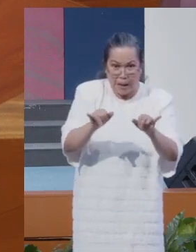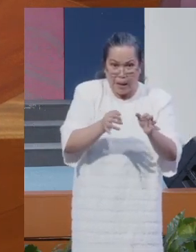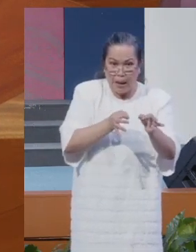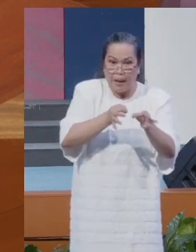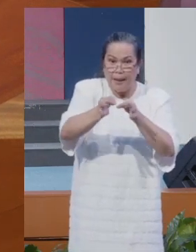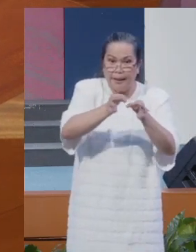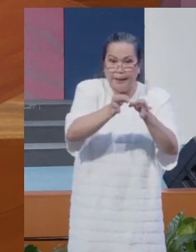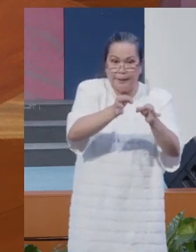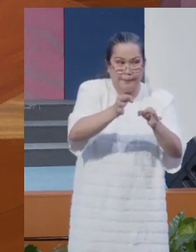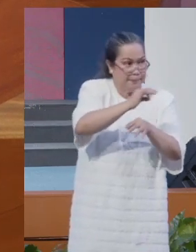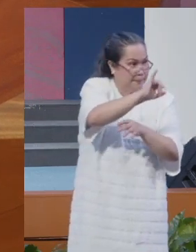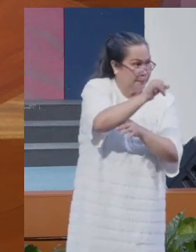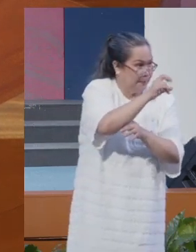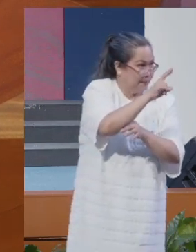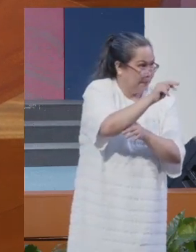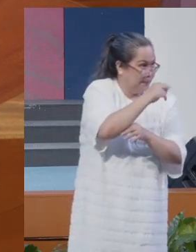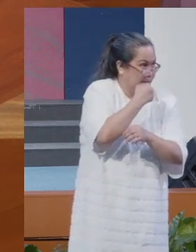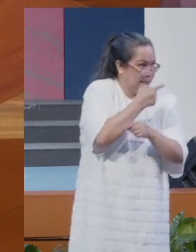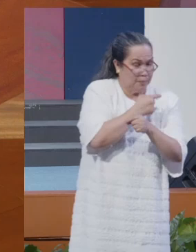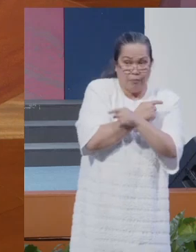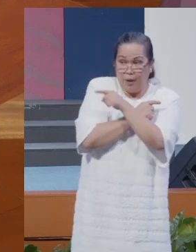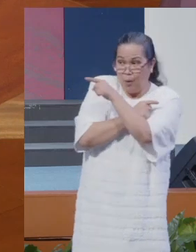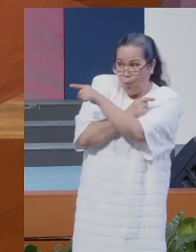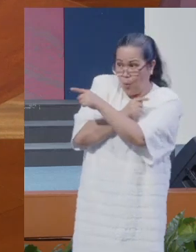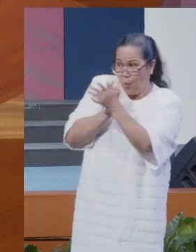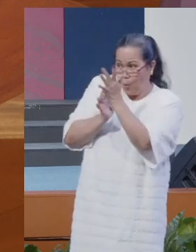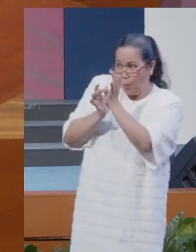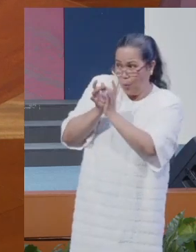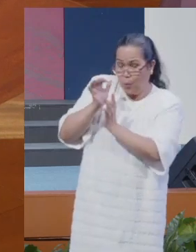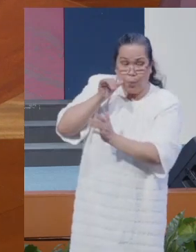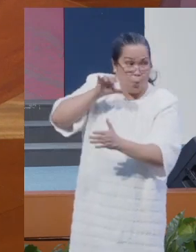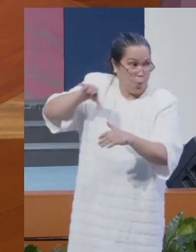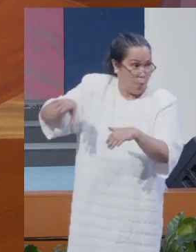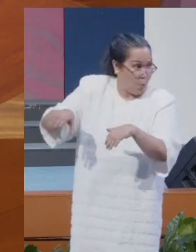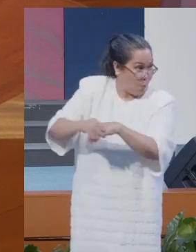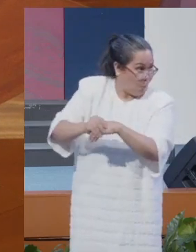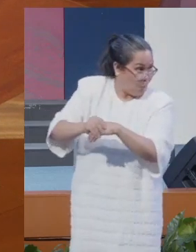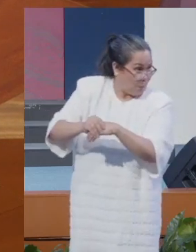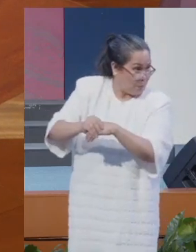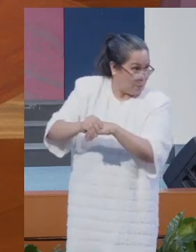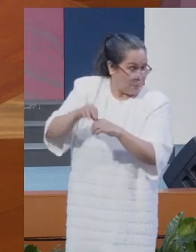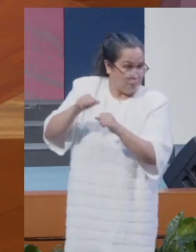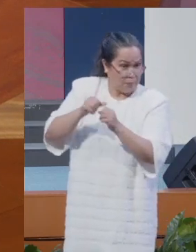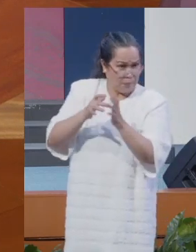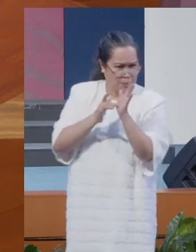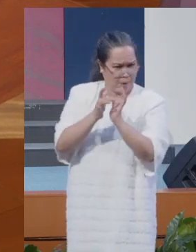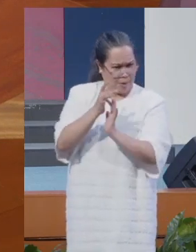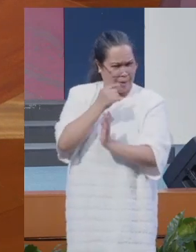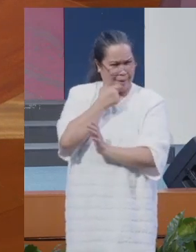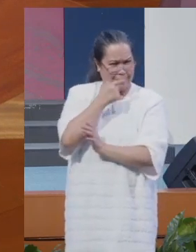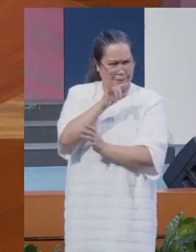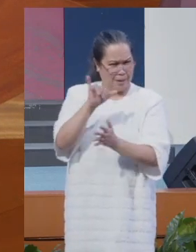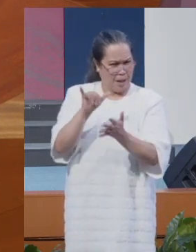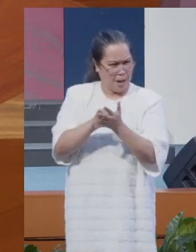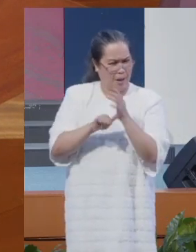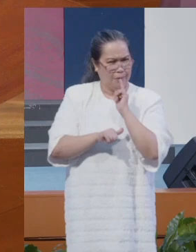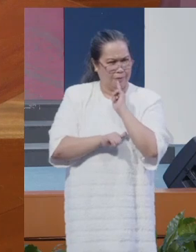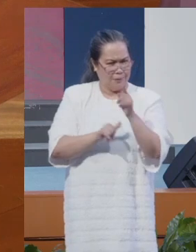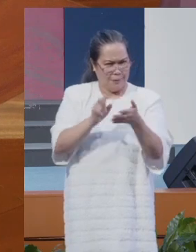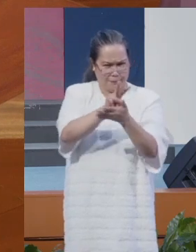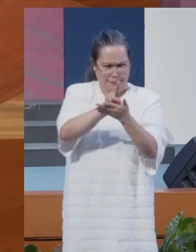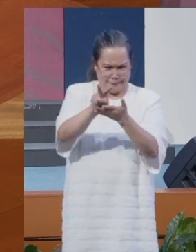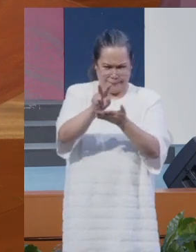ni John sa kanya. Bridegroom siya. Ang pagbanggit ni Jesus, mapapansin ninyo, doon sa